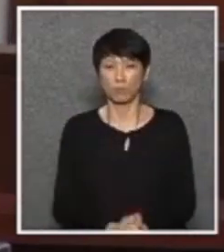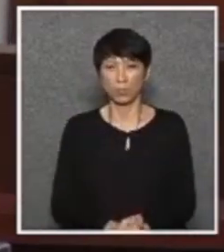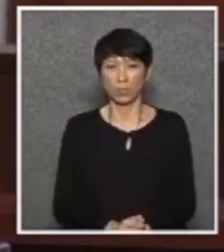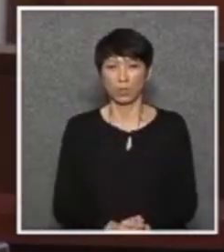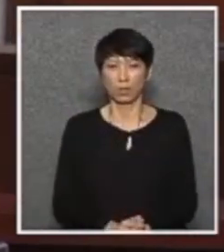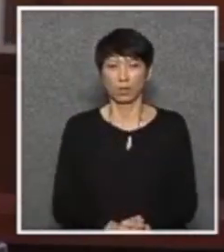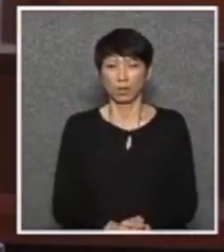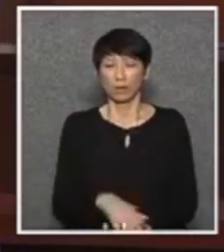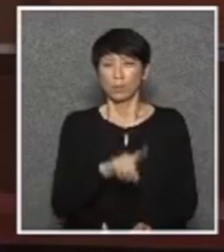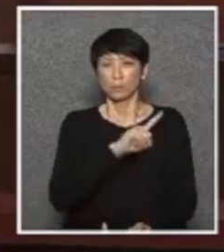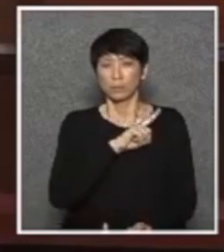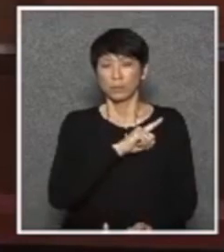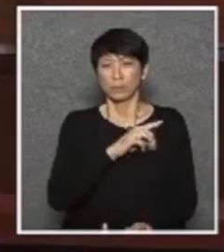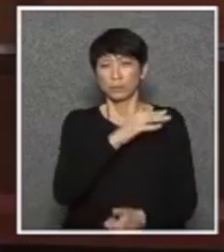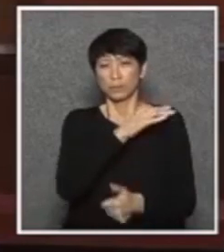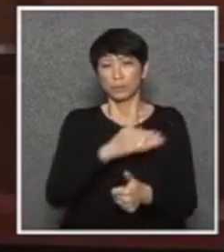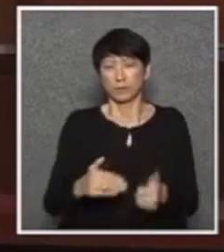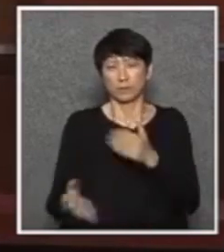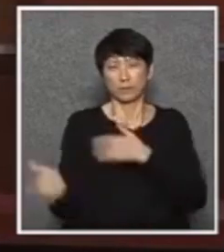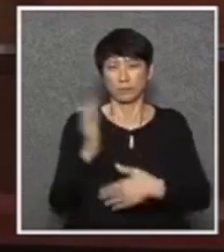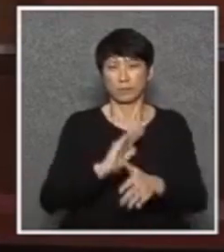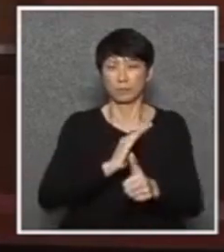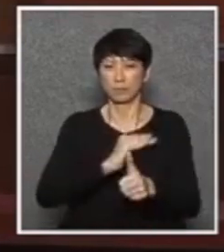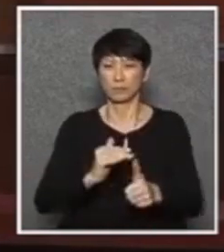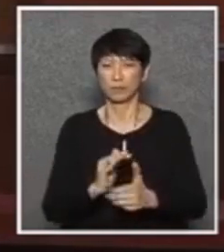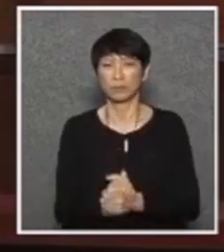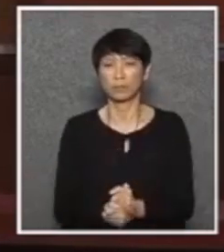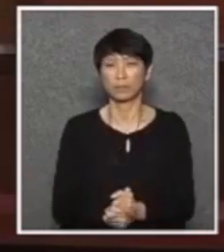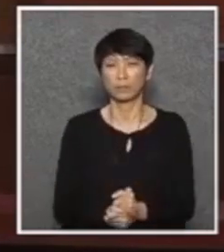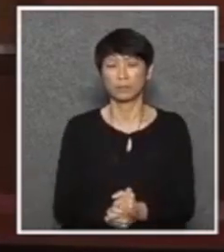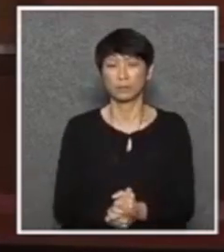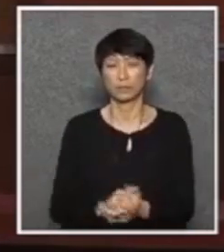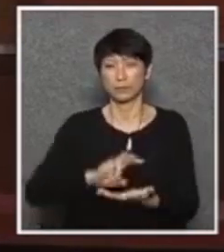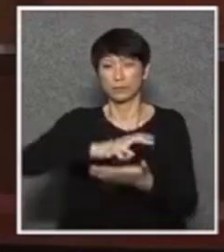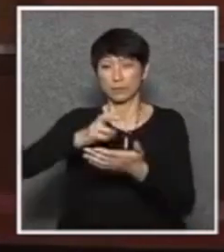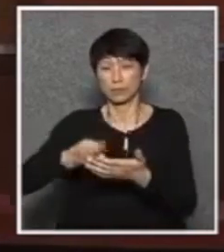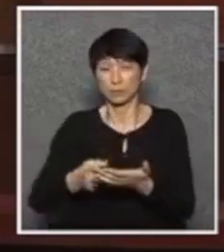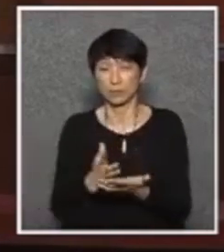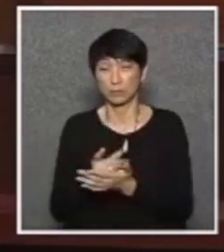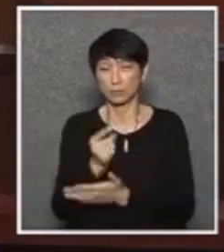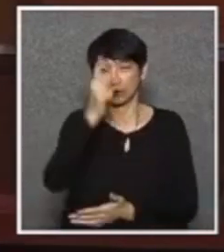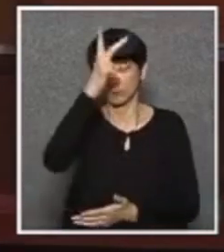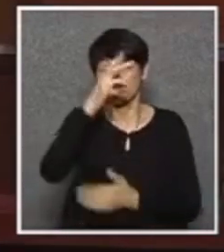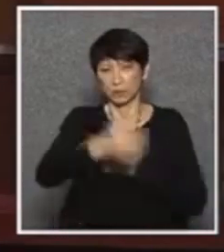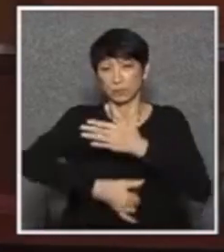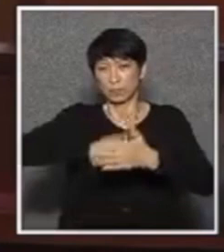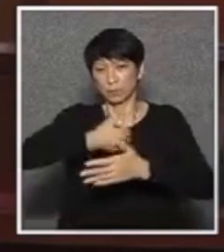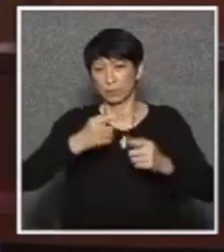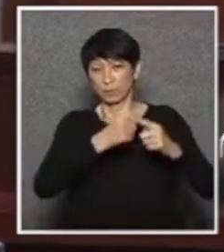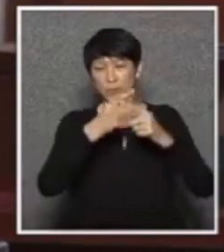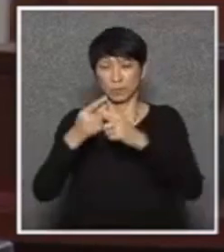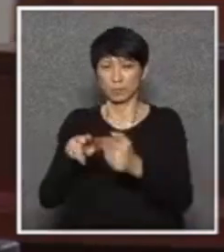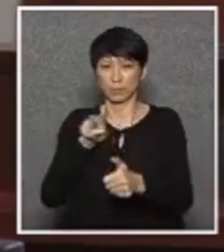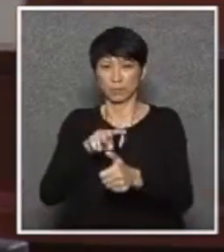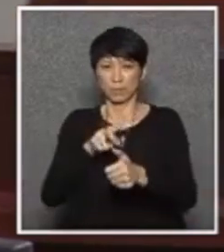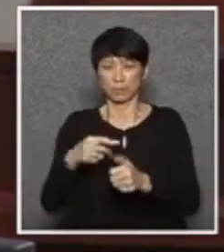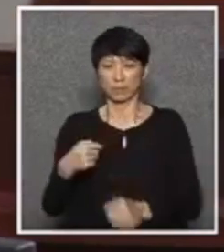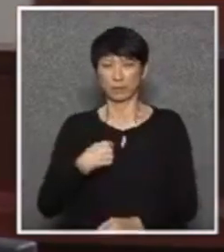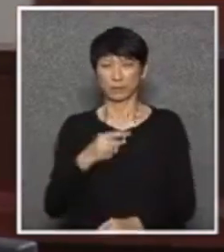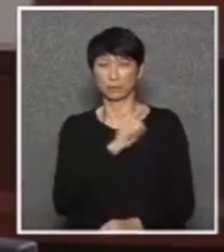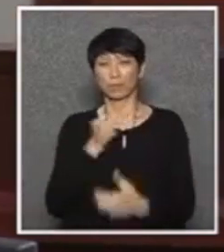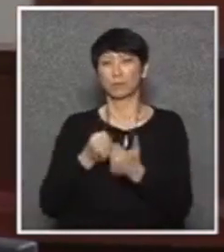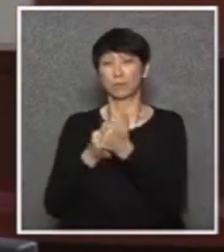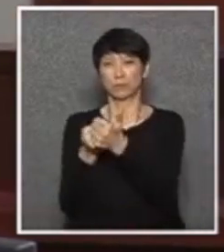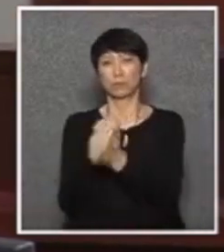自廢武功，是吗？这个修正案会让专权政府可以逃避公众的监察，本席不会支